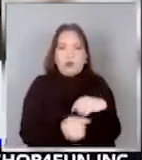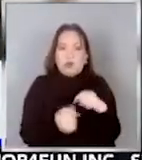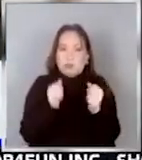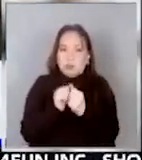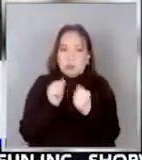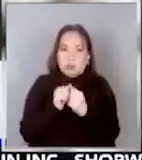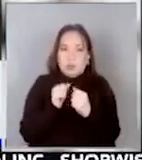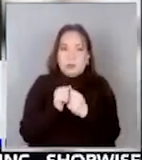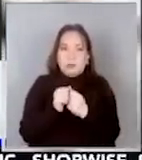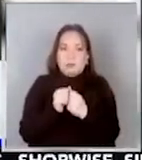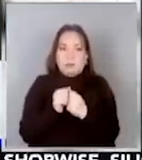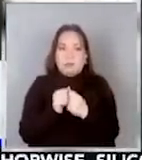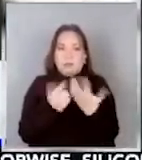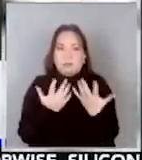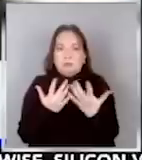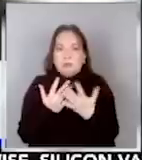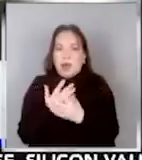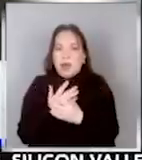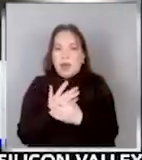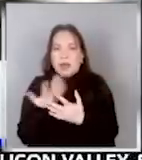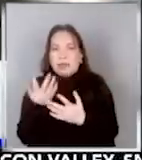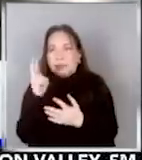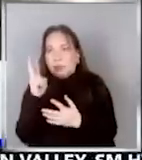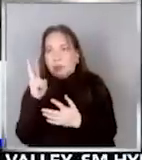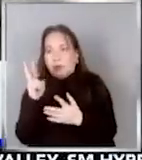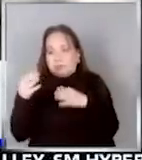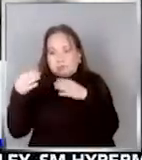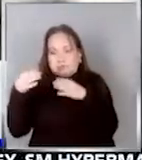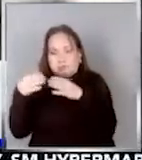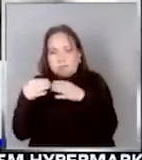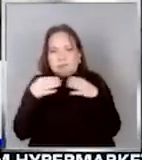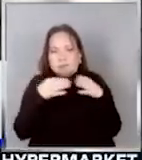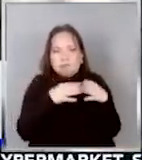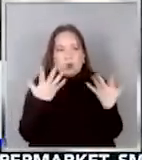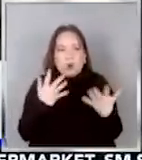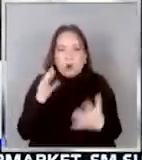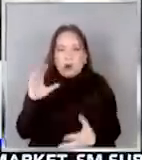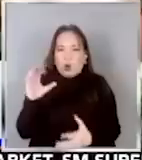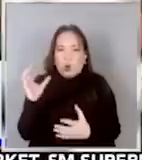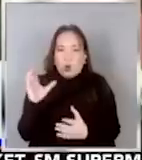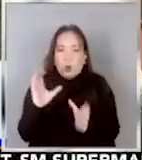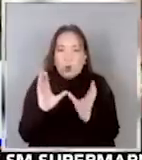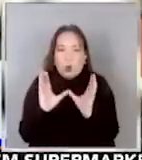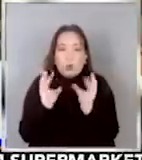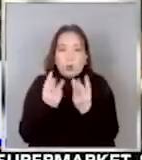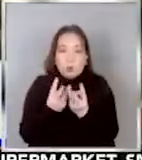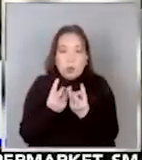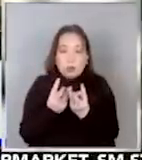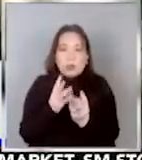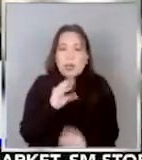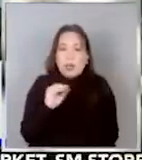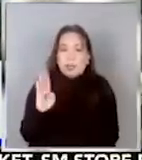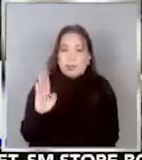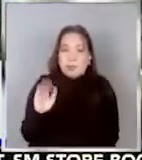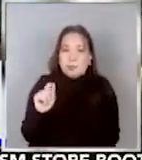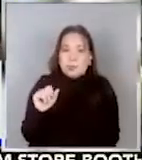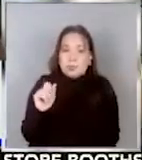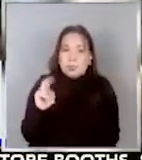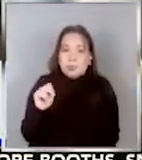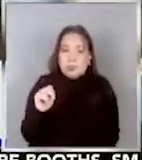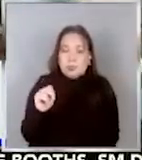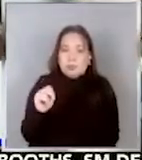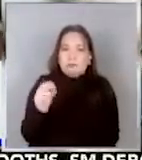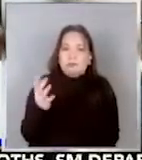mixed-use at residential towers sa kanto ng Commonwealth Avenue at Batasan Road sa Quezon City na umpisa pa lang daw na mga